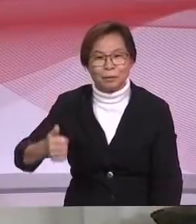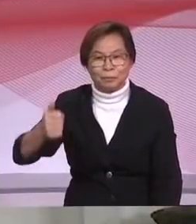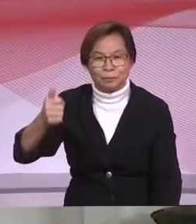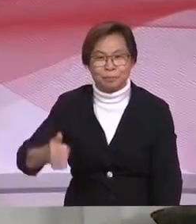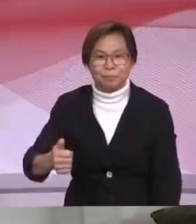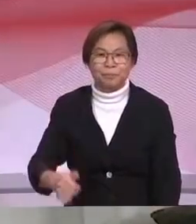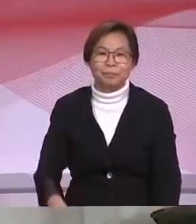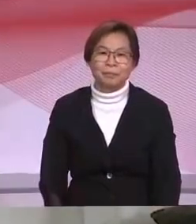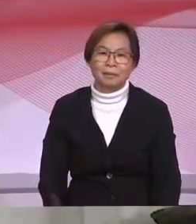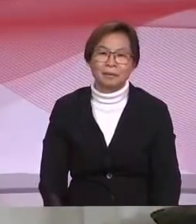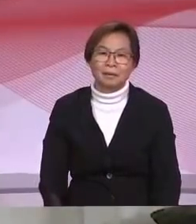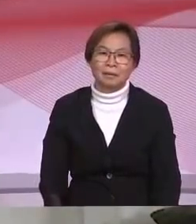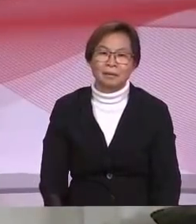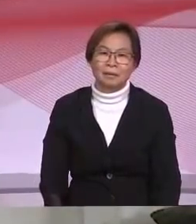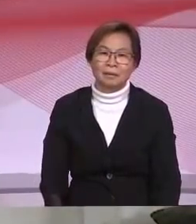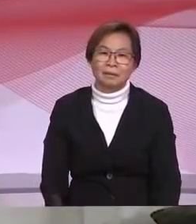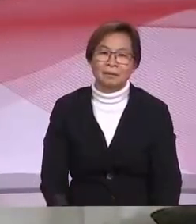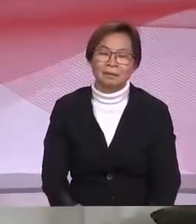wabarakatuh.